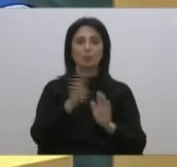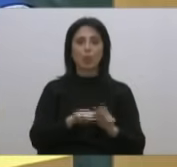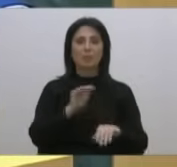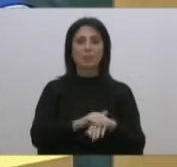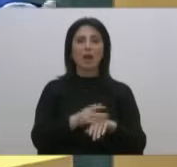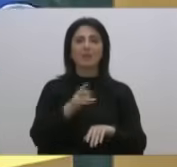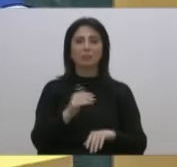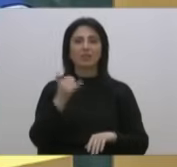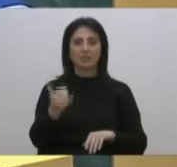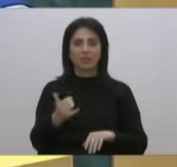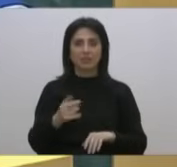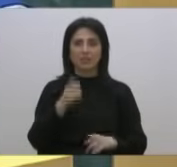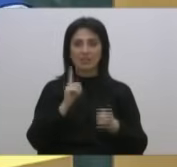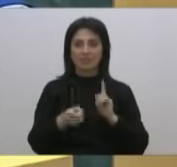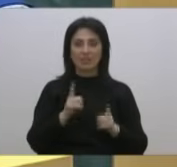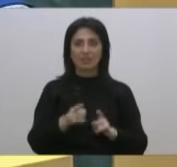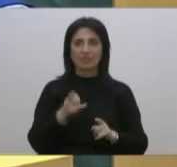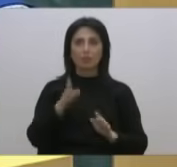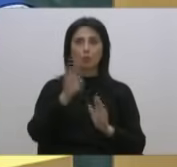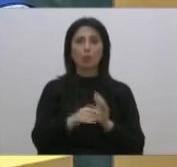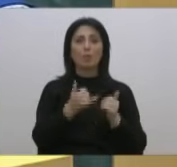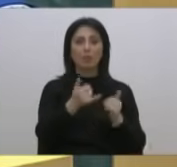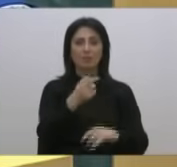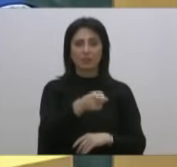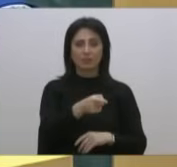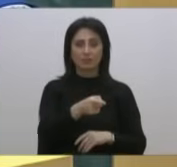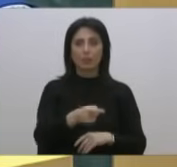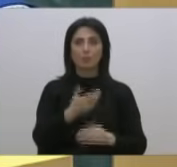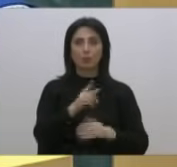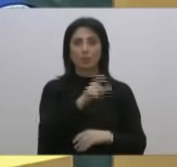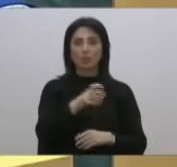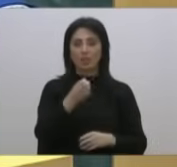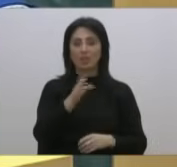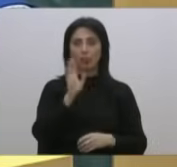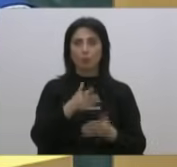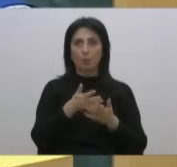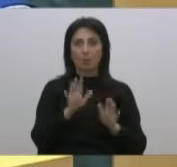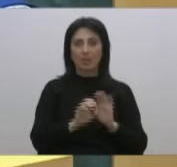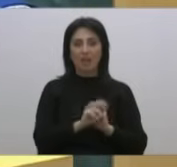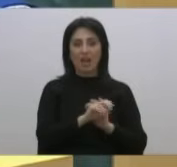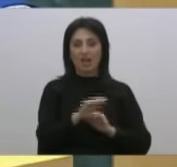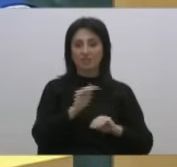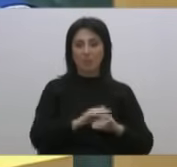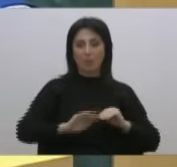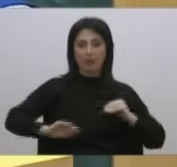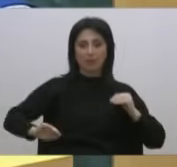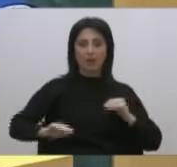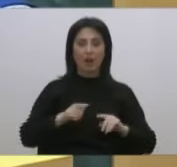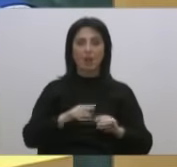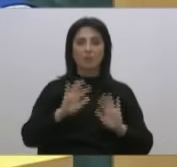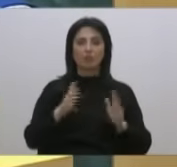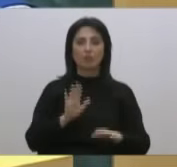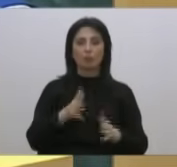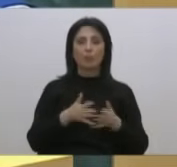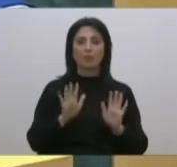უარესი ფაქტებისთვის. სინამდვილეში, მით უარესი მათთვის. თუ ისინი კიდევ უფრო მეტად გაექცევიან ფაქტებს, ამ